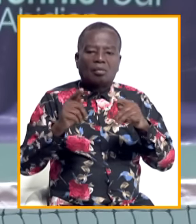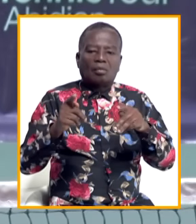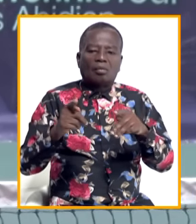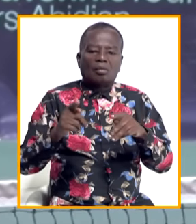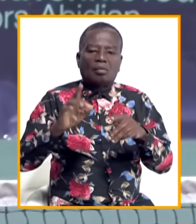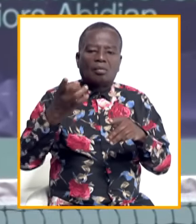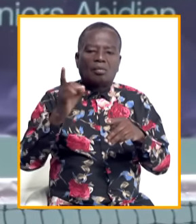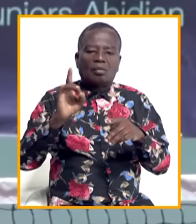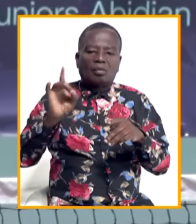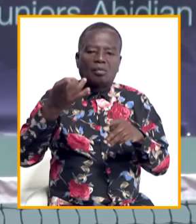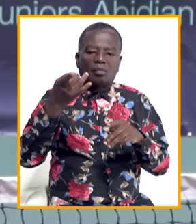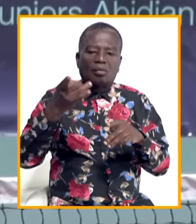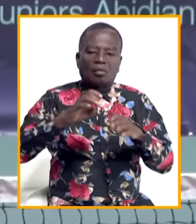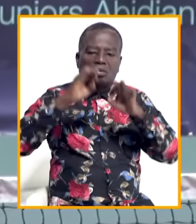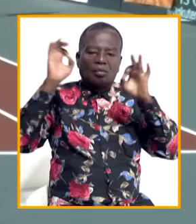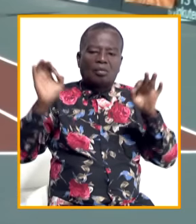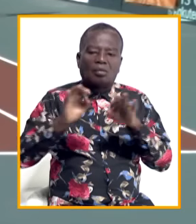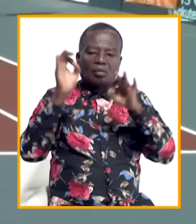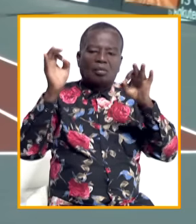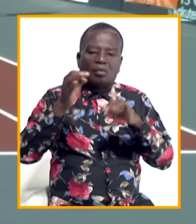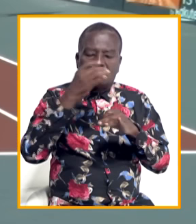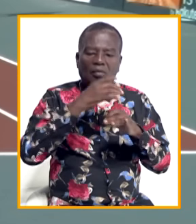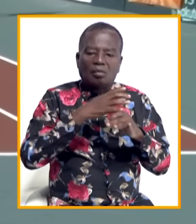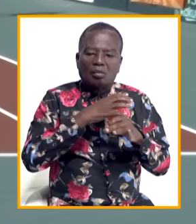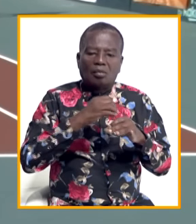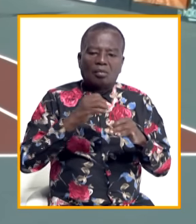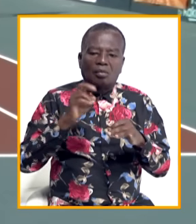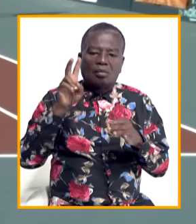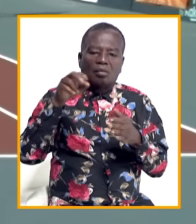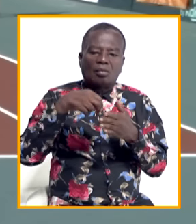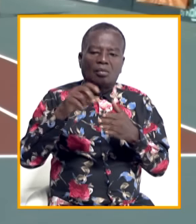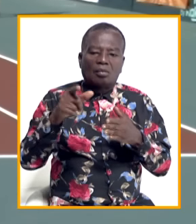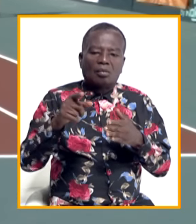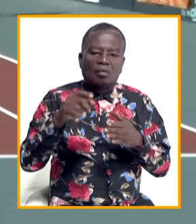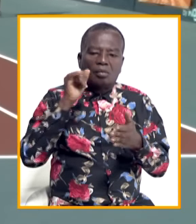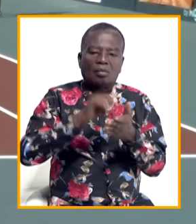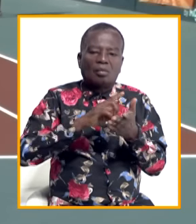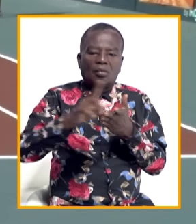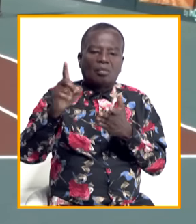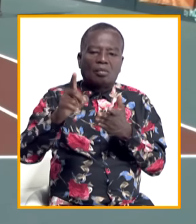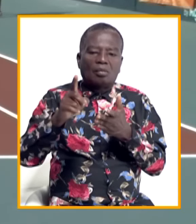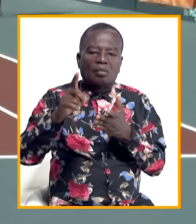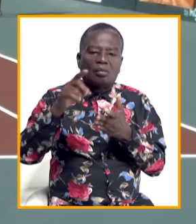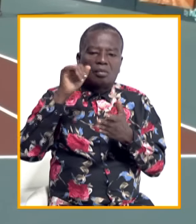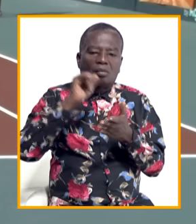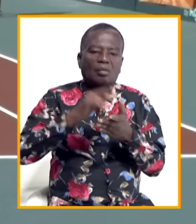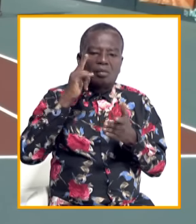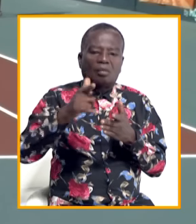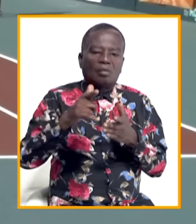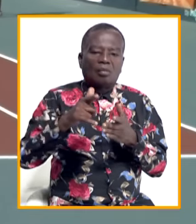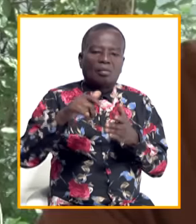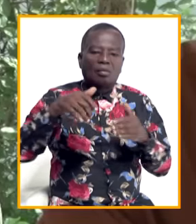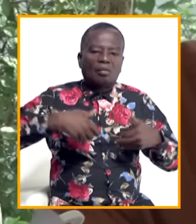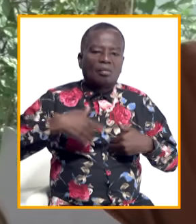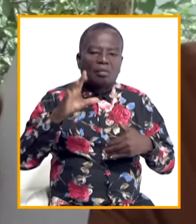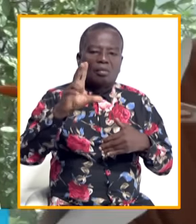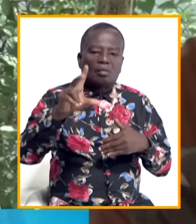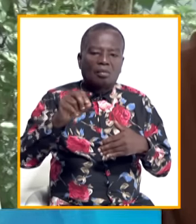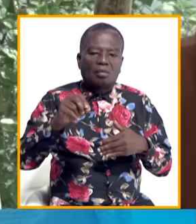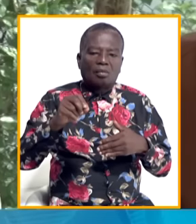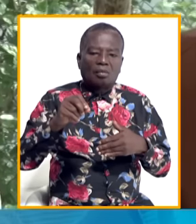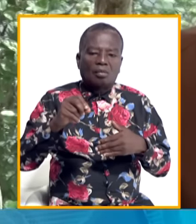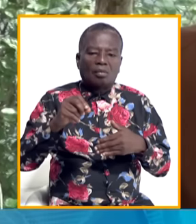édition de l'Abidjan ITF World Tennis Tour 2024. Cette semaine-là, c'est le J30. Donc le vainqueur gagne 30